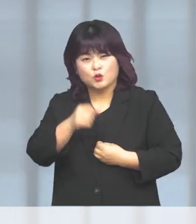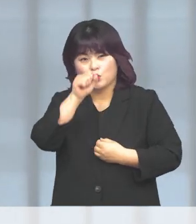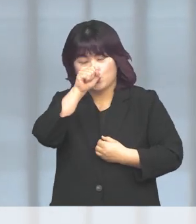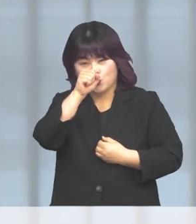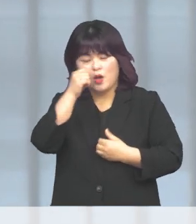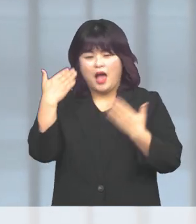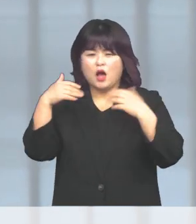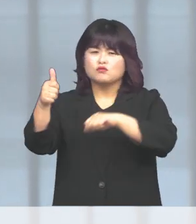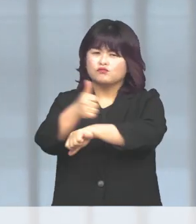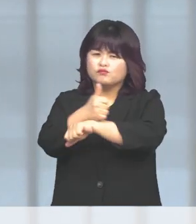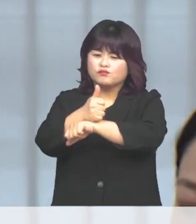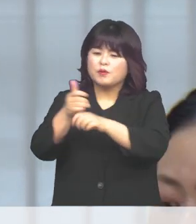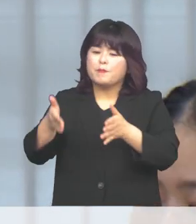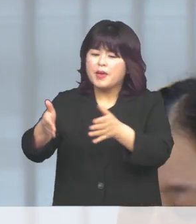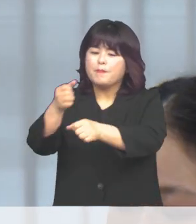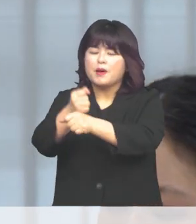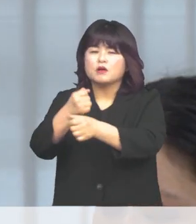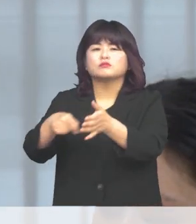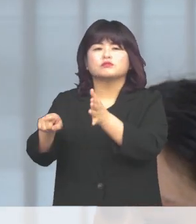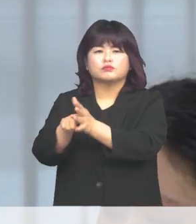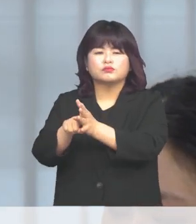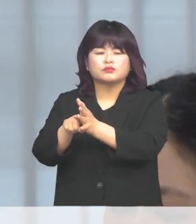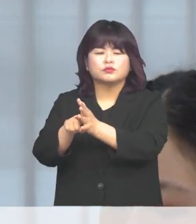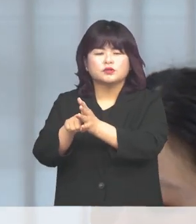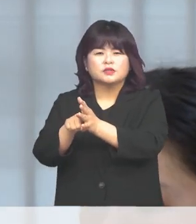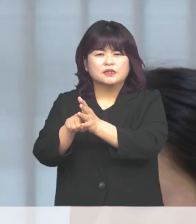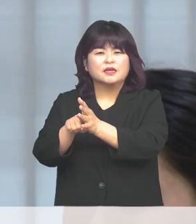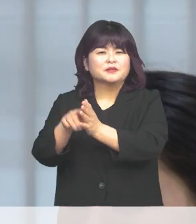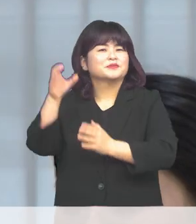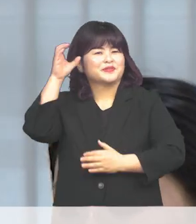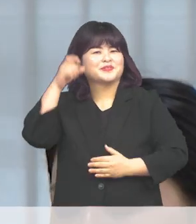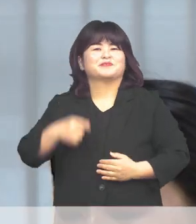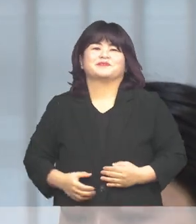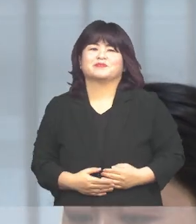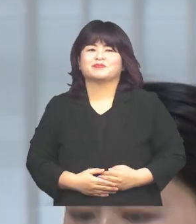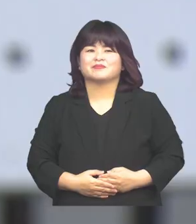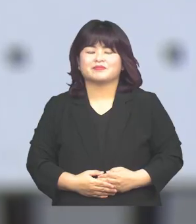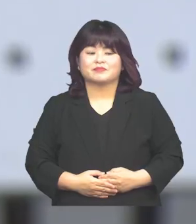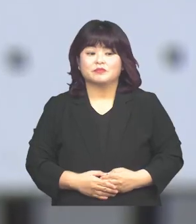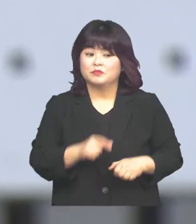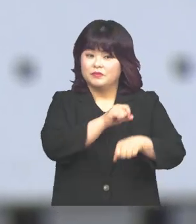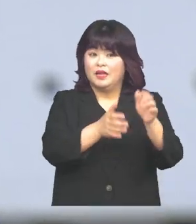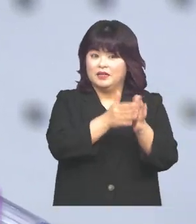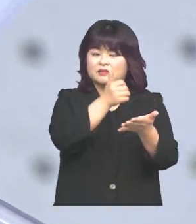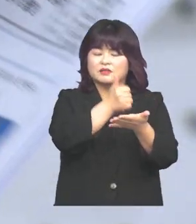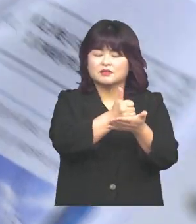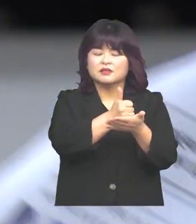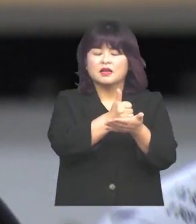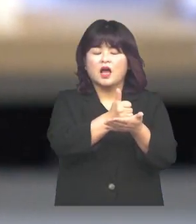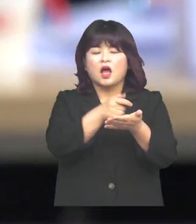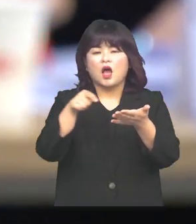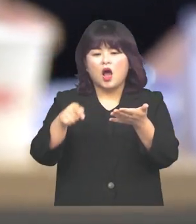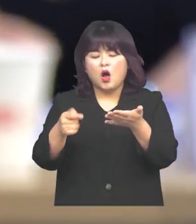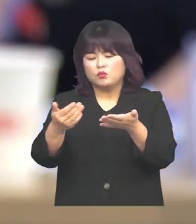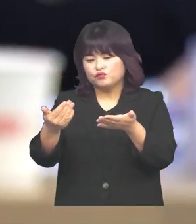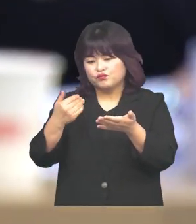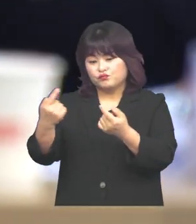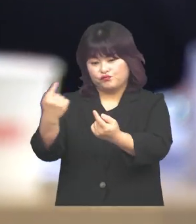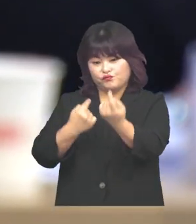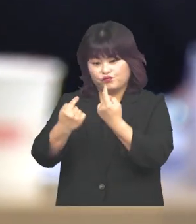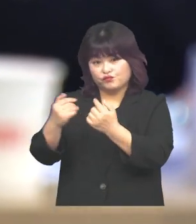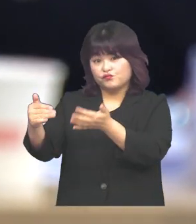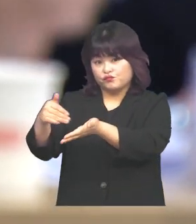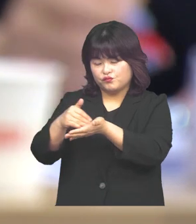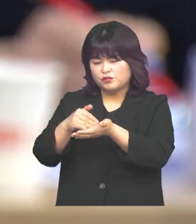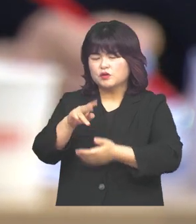좋은 등굣길 조성을 위하여 조성할 수 있기를 기대합니다. 이상일 용인특례시장은 사전에